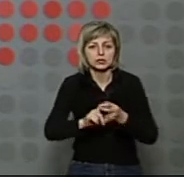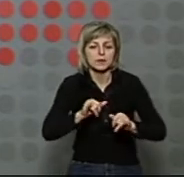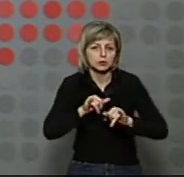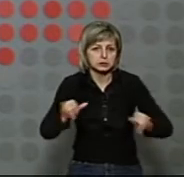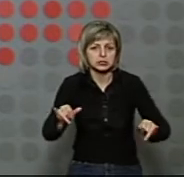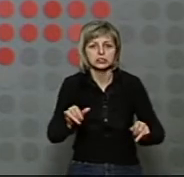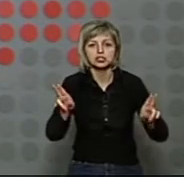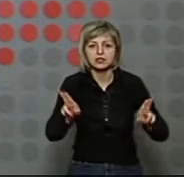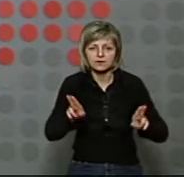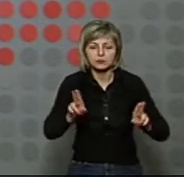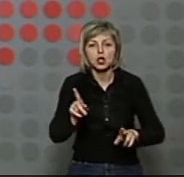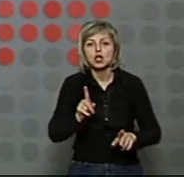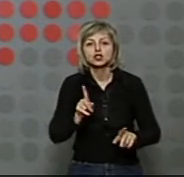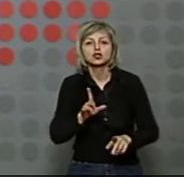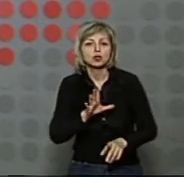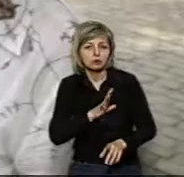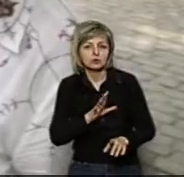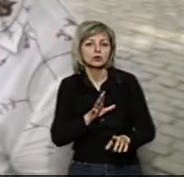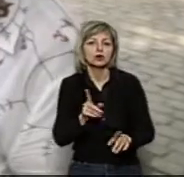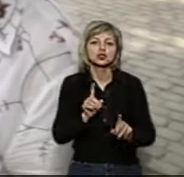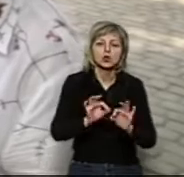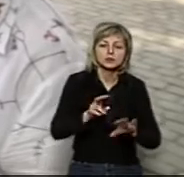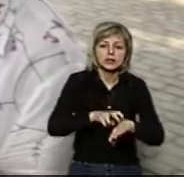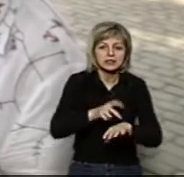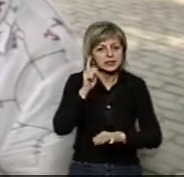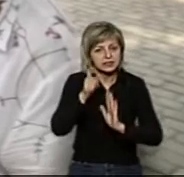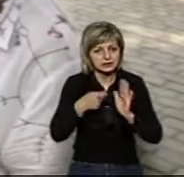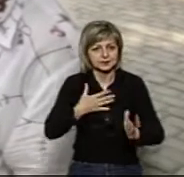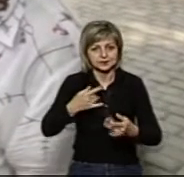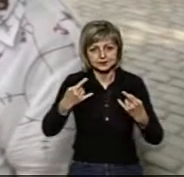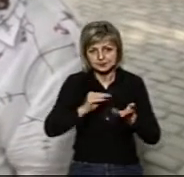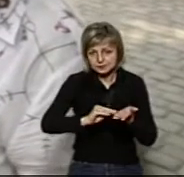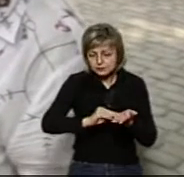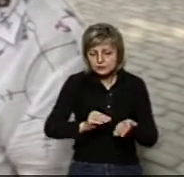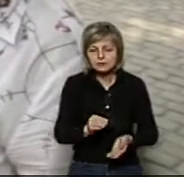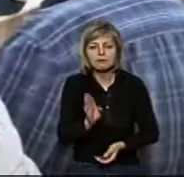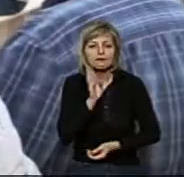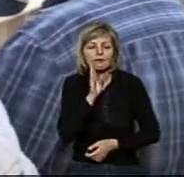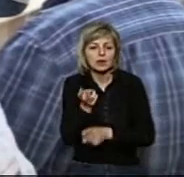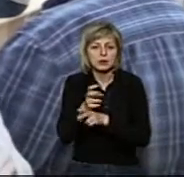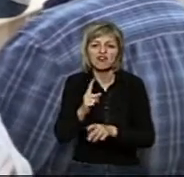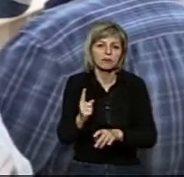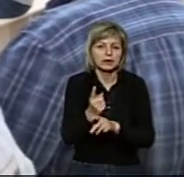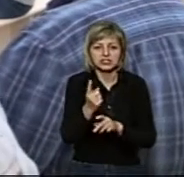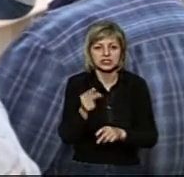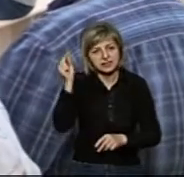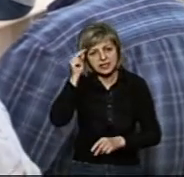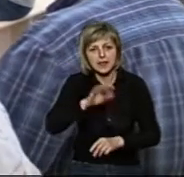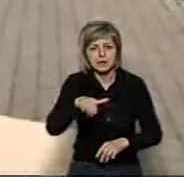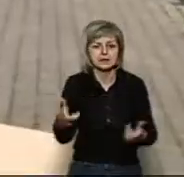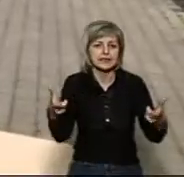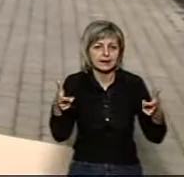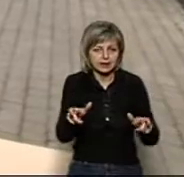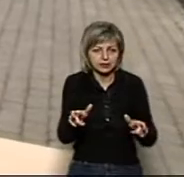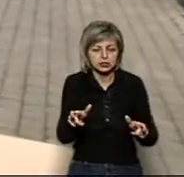розповідали лікарі, знає Надія Панасюк. Лучанка Раїса Решетнікова прийшла на перше під час карантину заняття школи